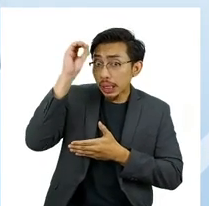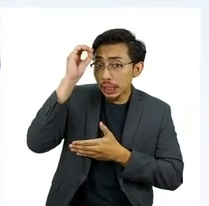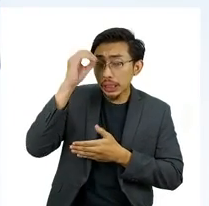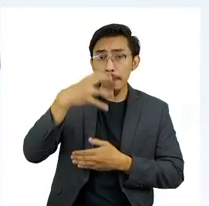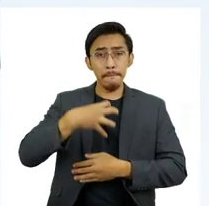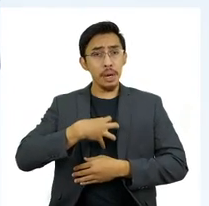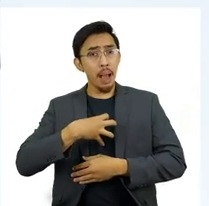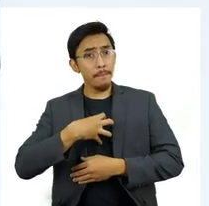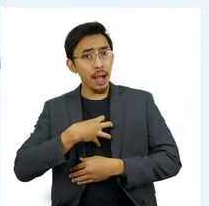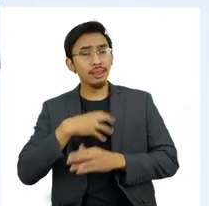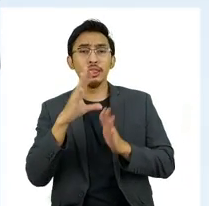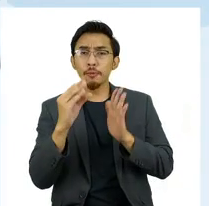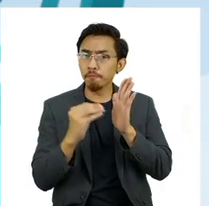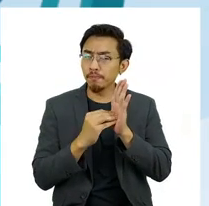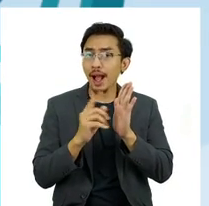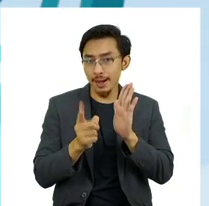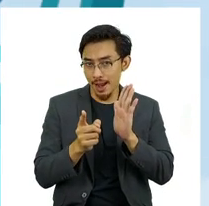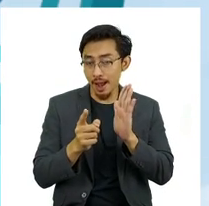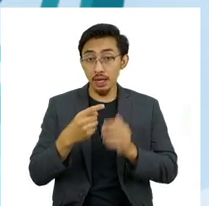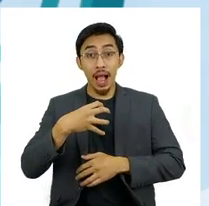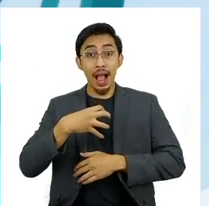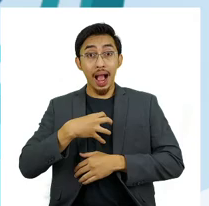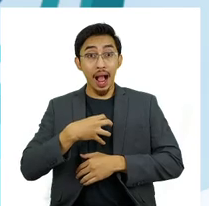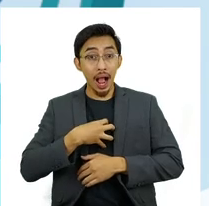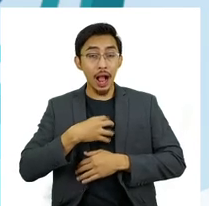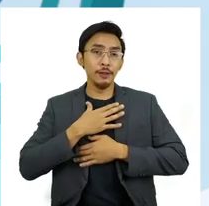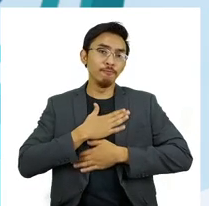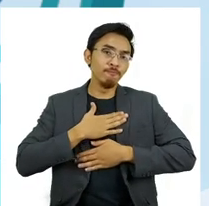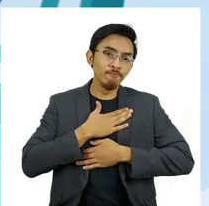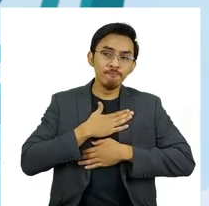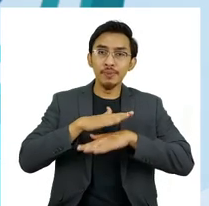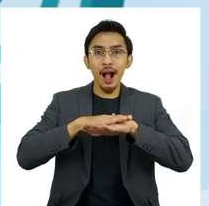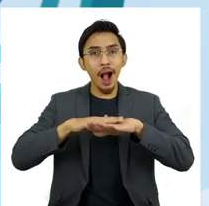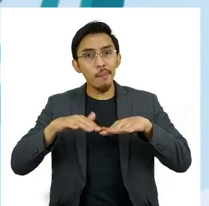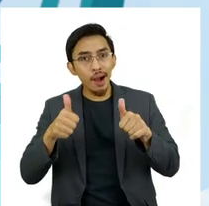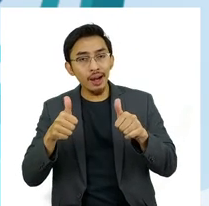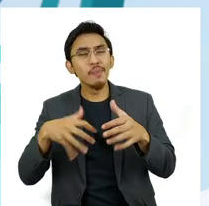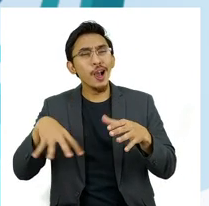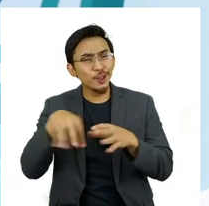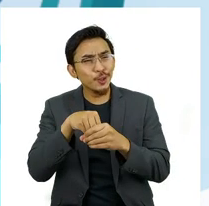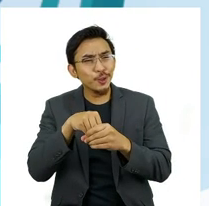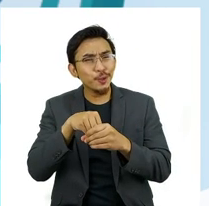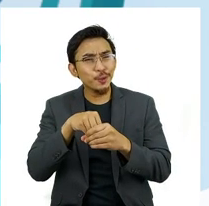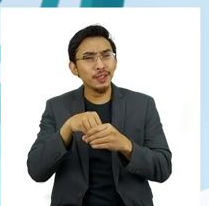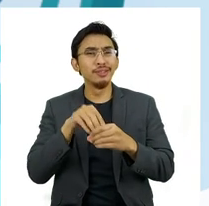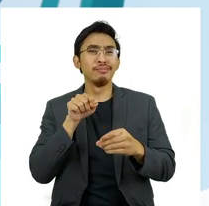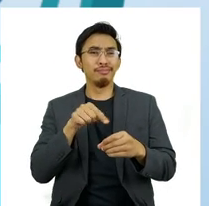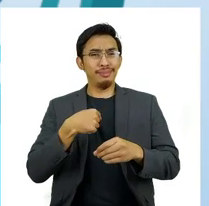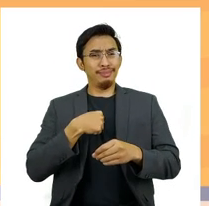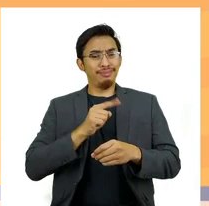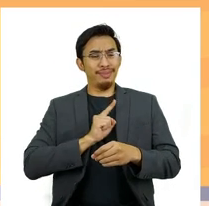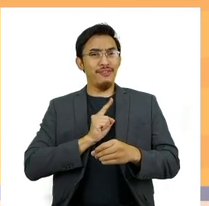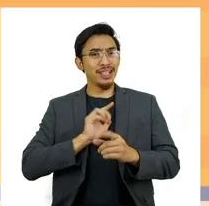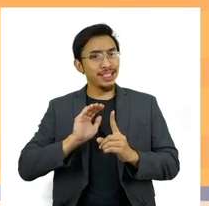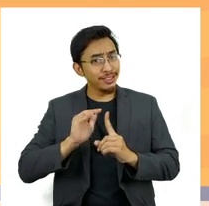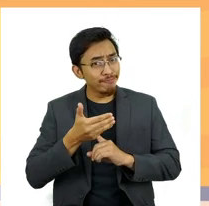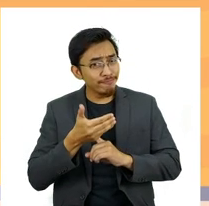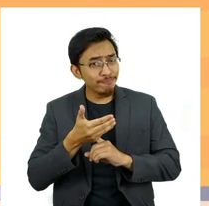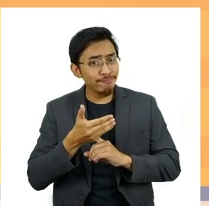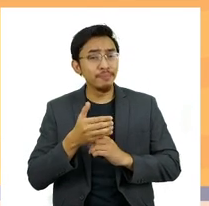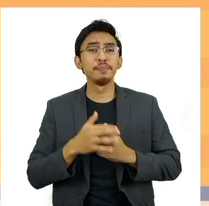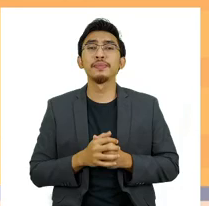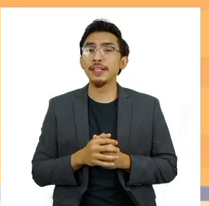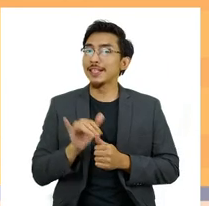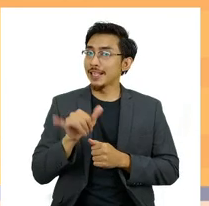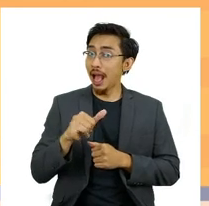dan pendapat di ranah digital, dan hak atas rasa aman di ranah digital, termasuk perlindungan privasi dan data pribadi. Jadi, kita